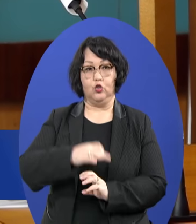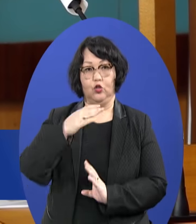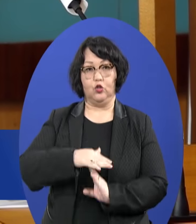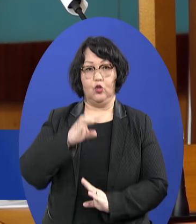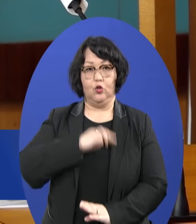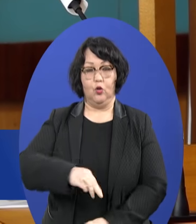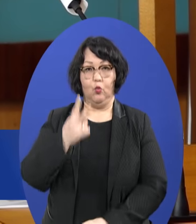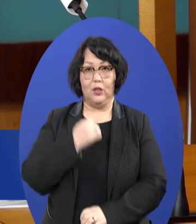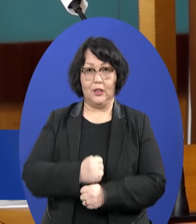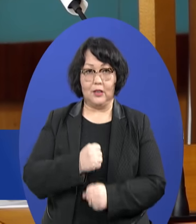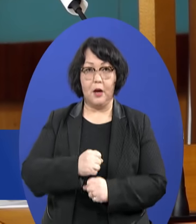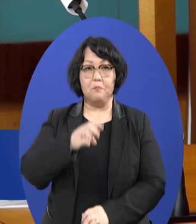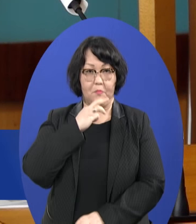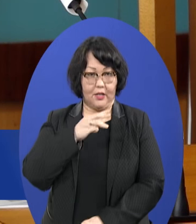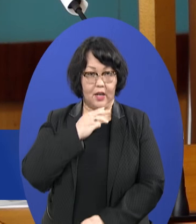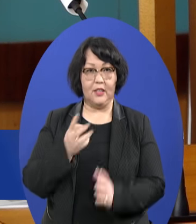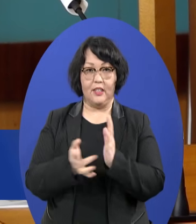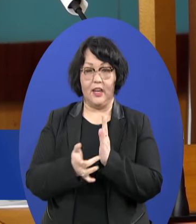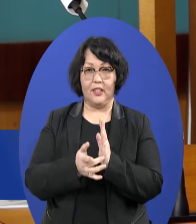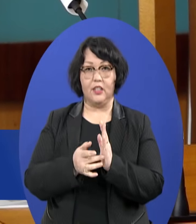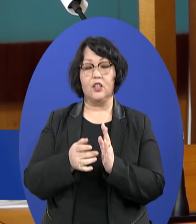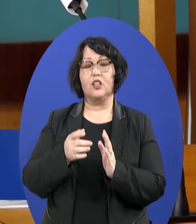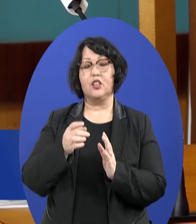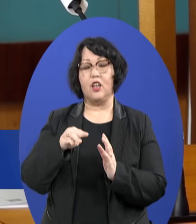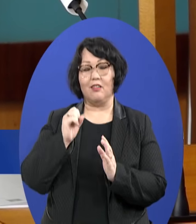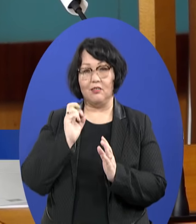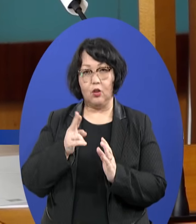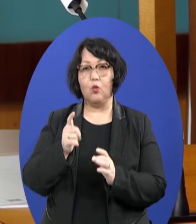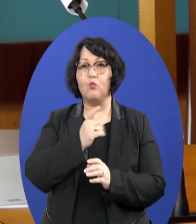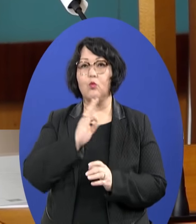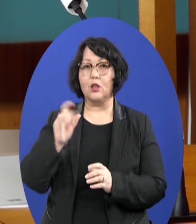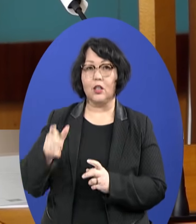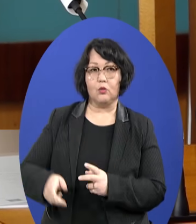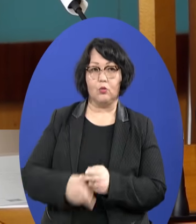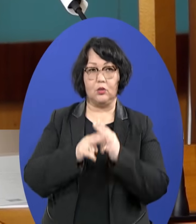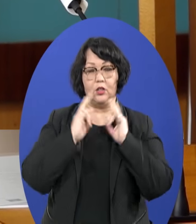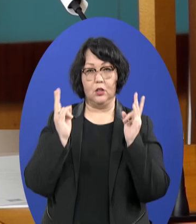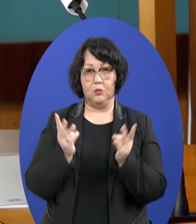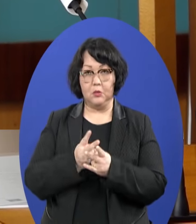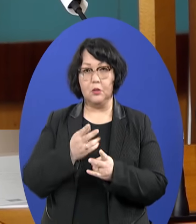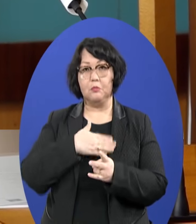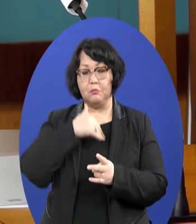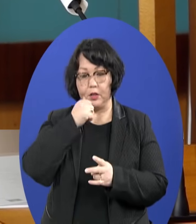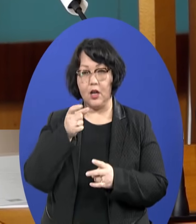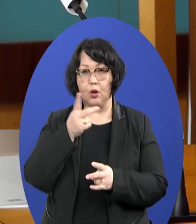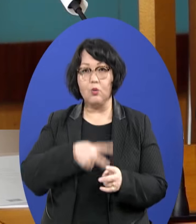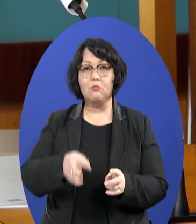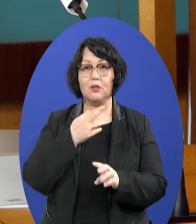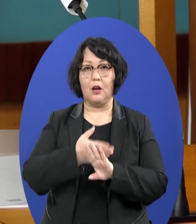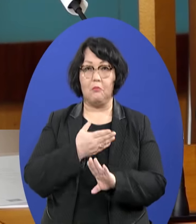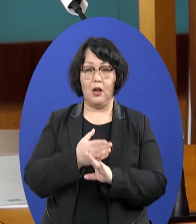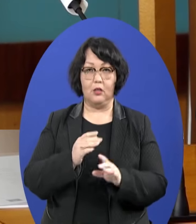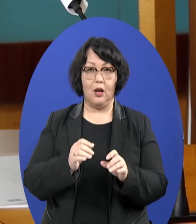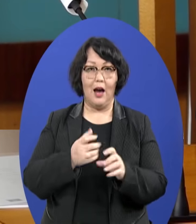ажиллагаанд мэдээллийн техник технологи, хүмүүнлэгийн үйл ажиллагааны дэмжлэг үзүүлж, нийгмийн эрүүл мэндийг хамгаалах, халдварт